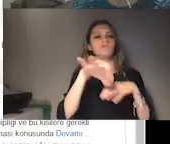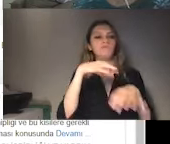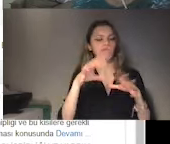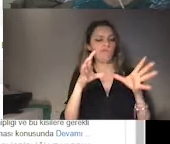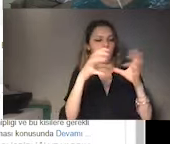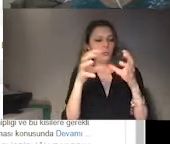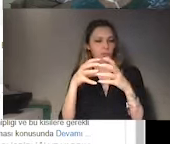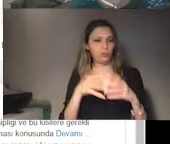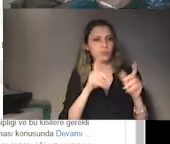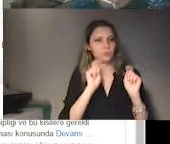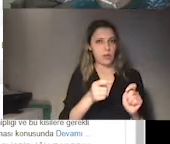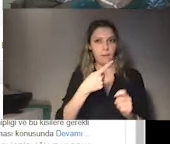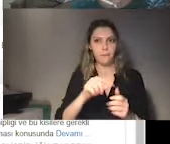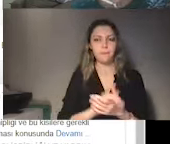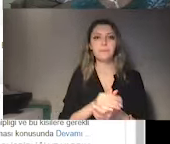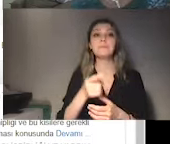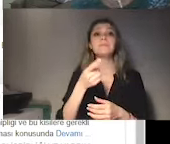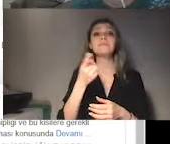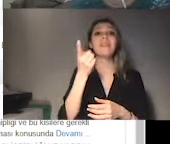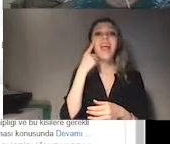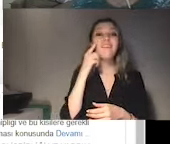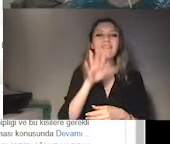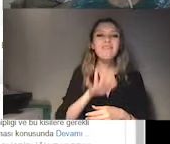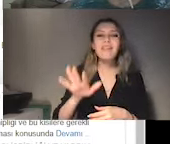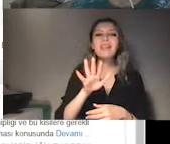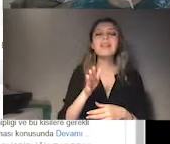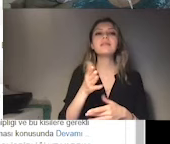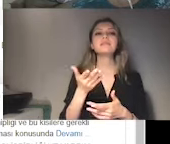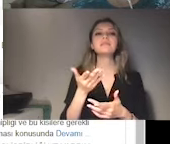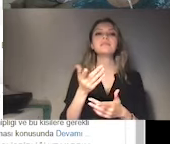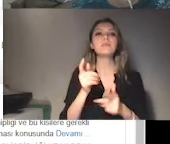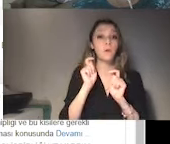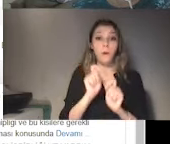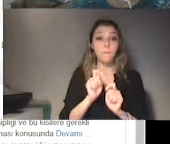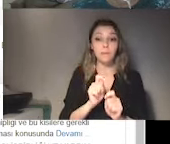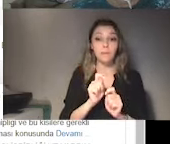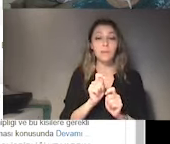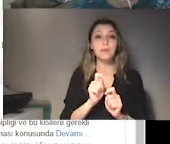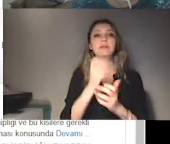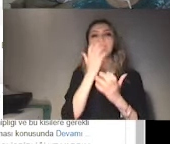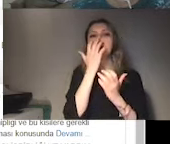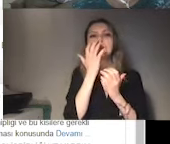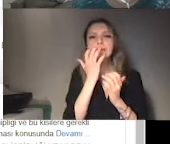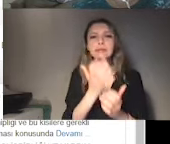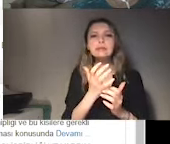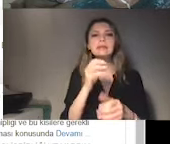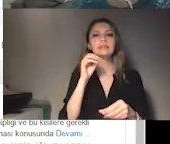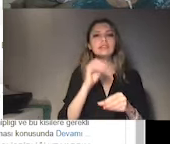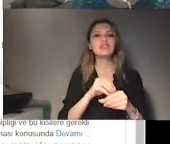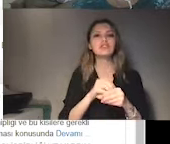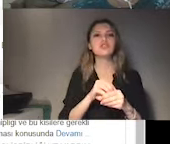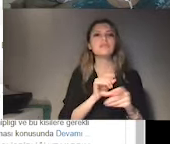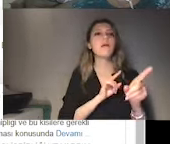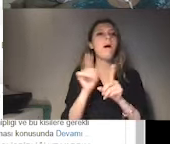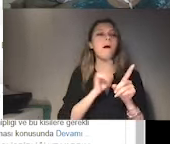aslında ya da devletlerin hayata geçirdiği tavsiyelerin hangi